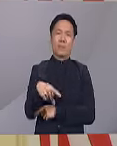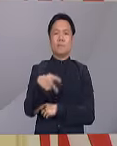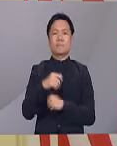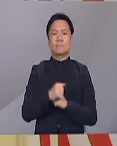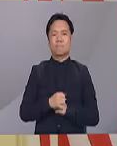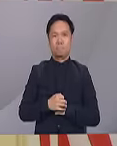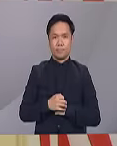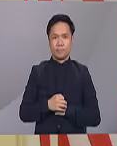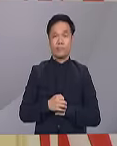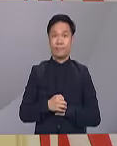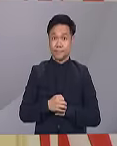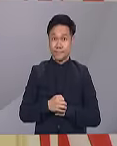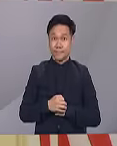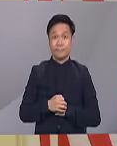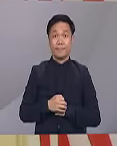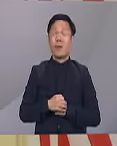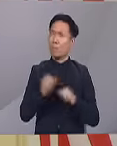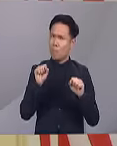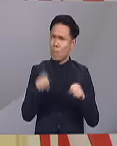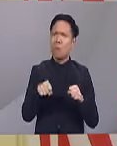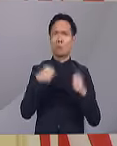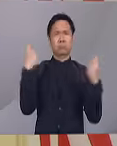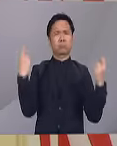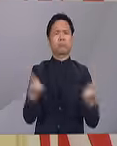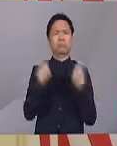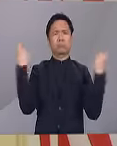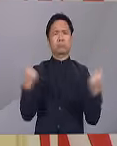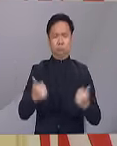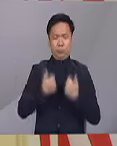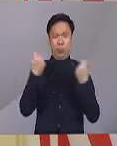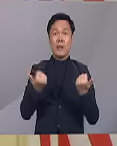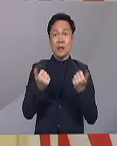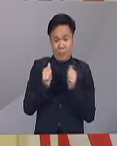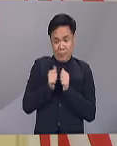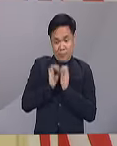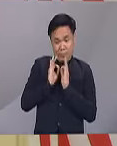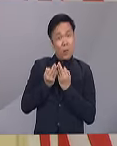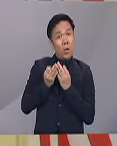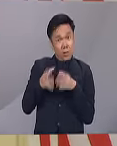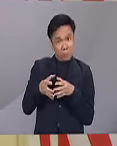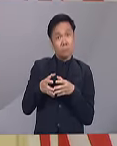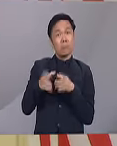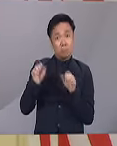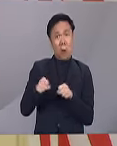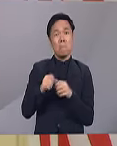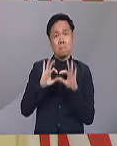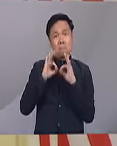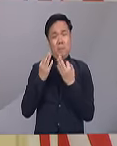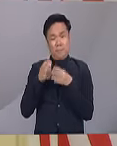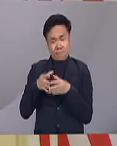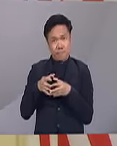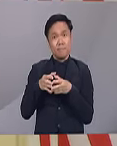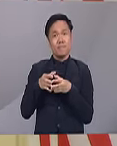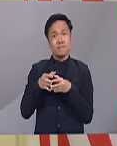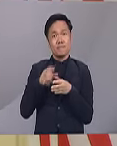dikeluarkan. Kita masih boleh menyambut Hari Raya ini bersama keluarga terdekat kita. Kita boleh menyambut Hari Raya ini bersama